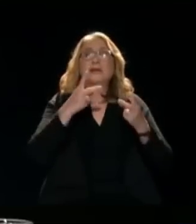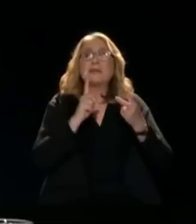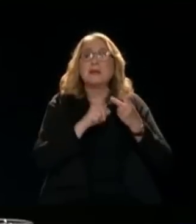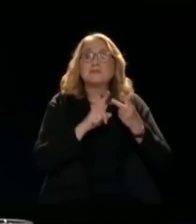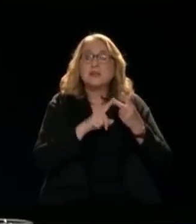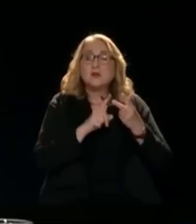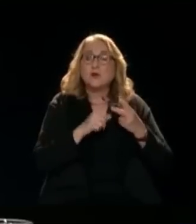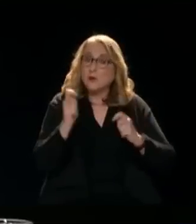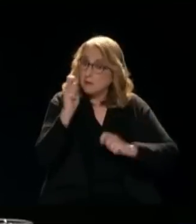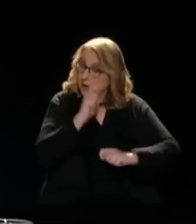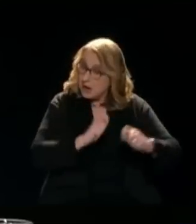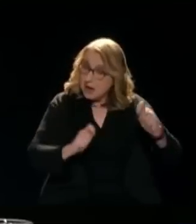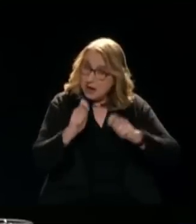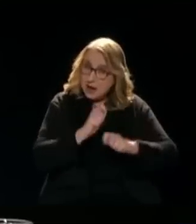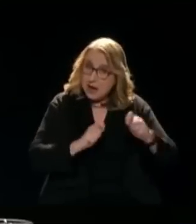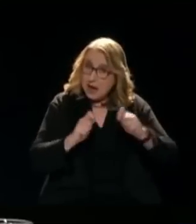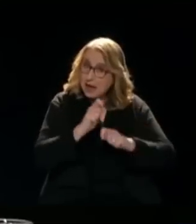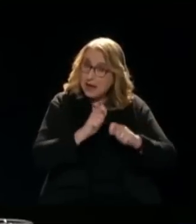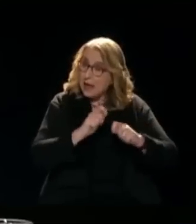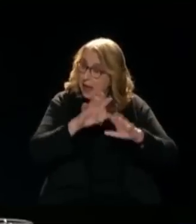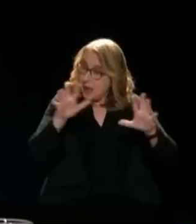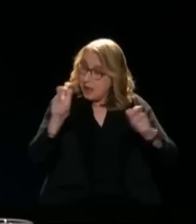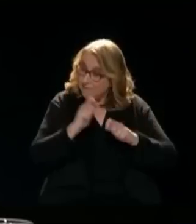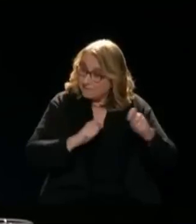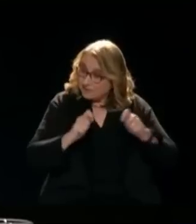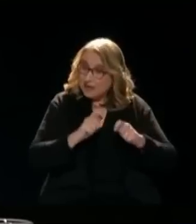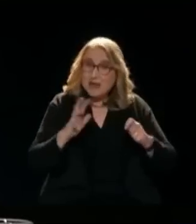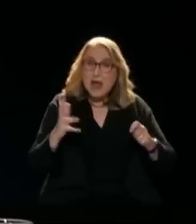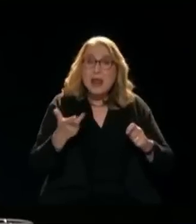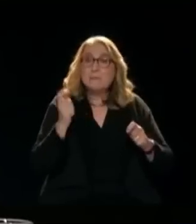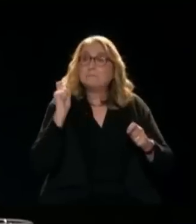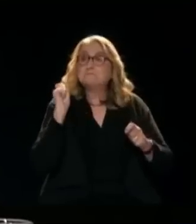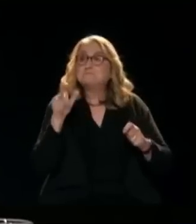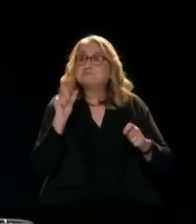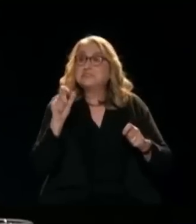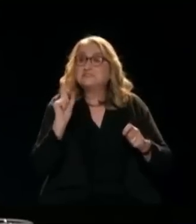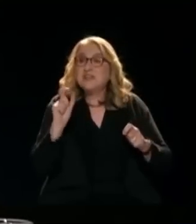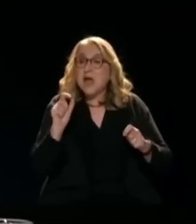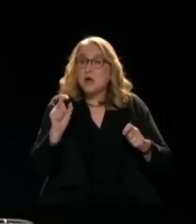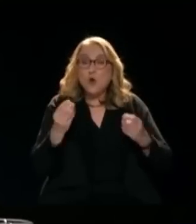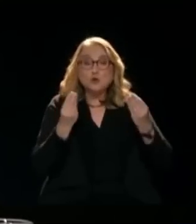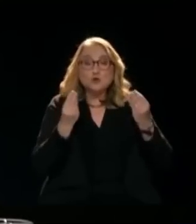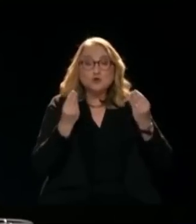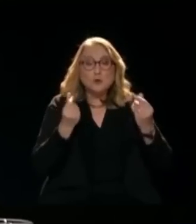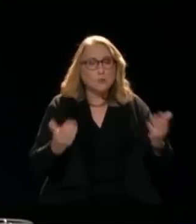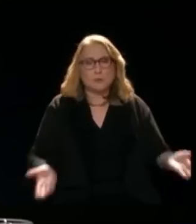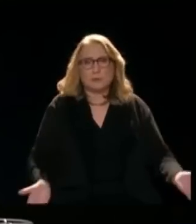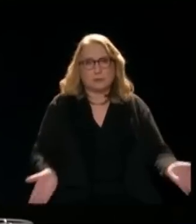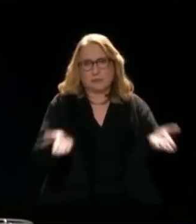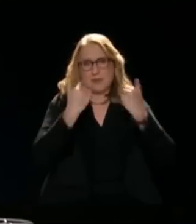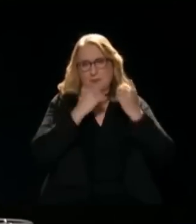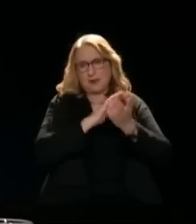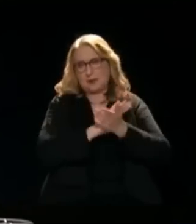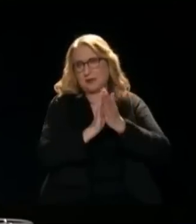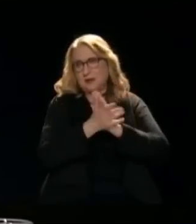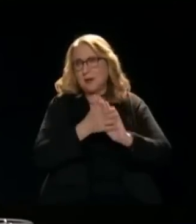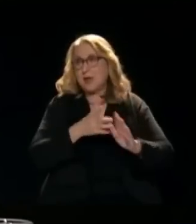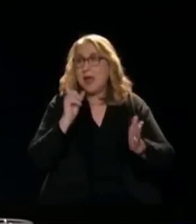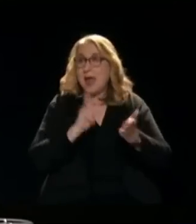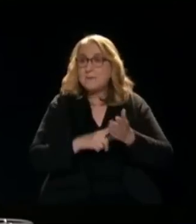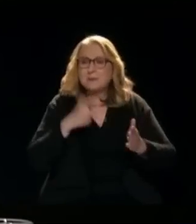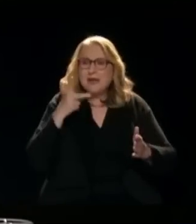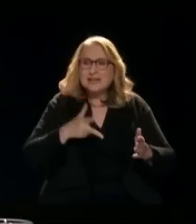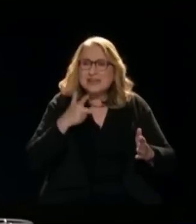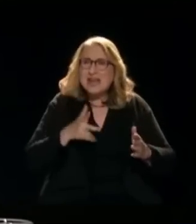δεν ενδιαφέρθηκε να φτιάξει ψηφιακή διοίκηση. Δηλαδή, η δυνατότητα να ελέγχεται όλη η